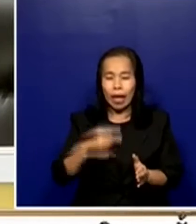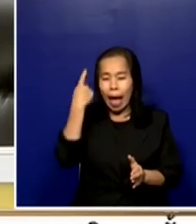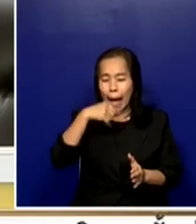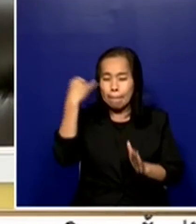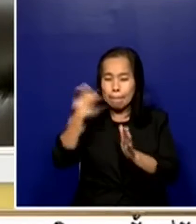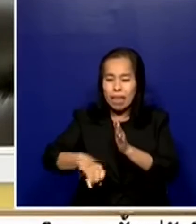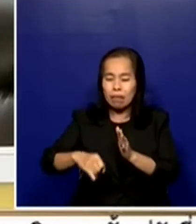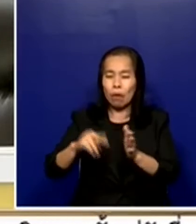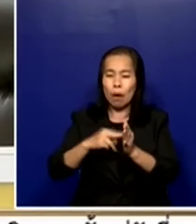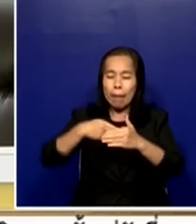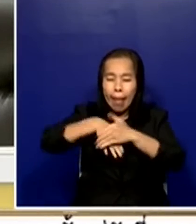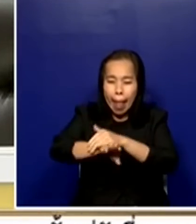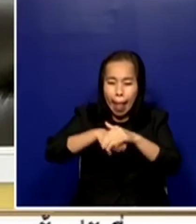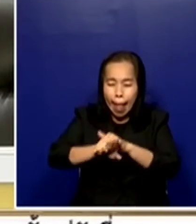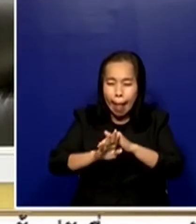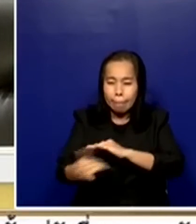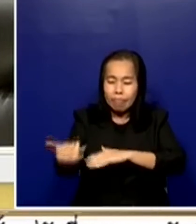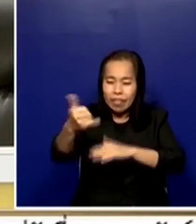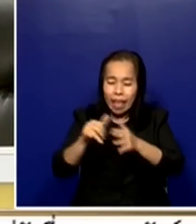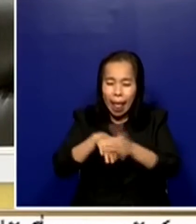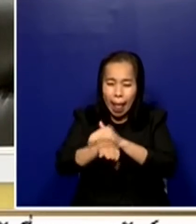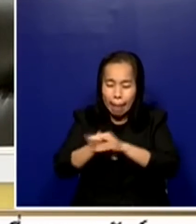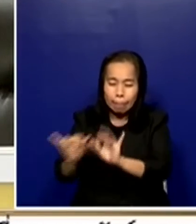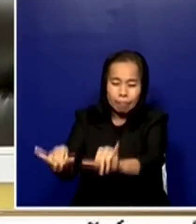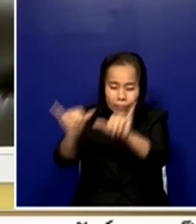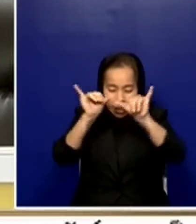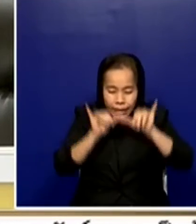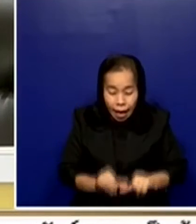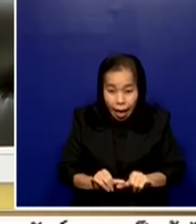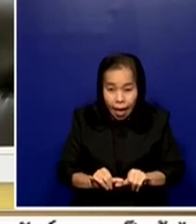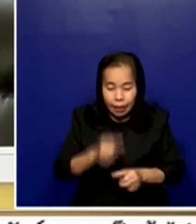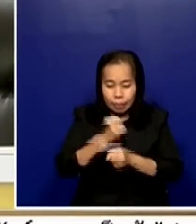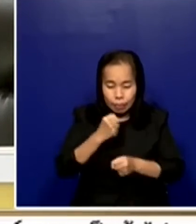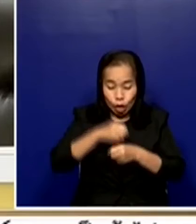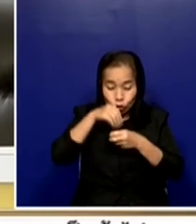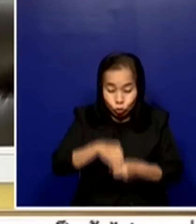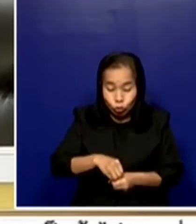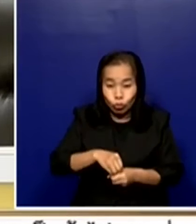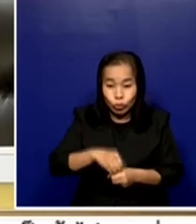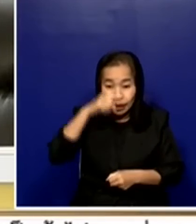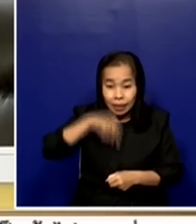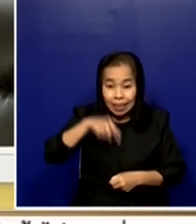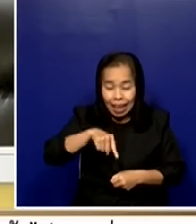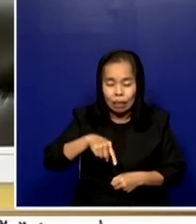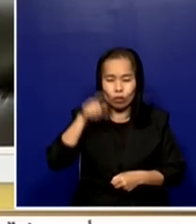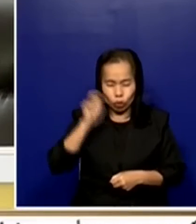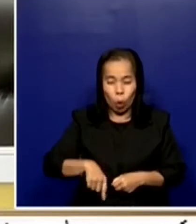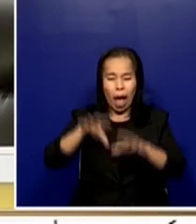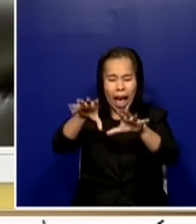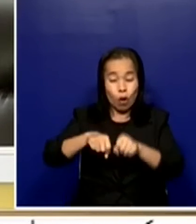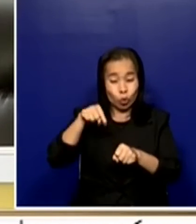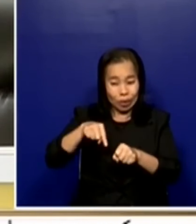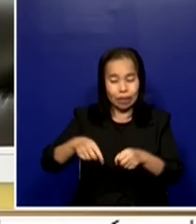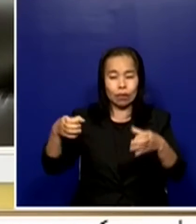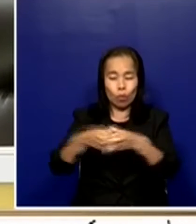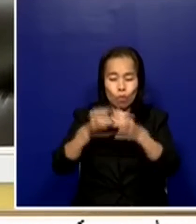บบผมเรียอยนี้ครัวบประเด็หลๆอยู่ 3 ข้อ ในการทนำเสนอแล้นำเสนอทางท่านพนเ